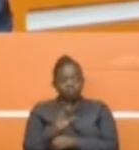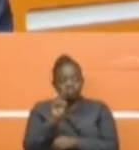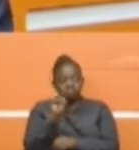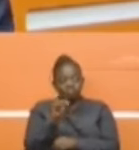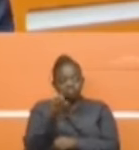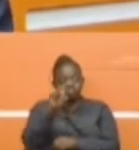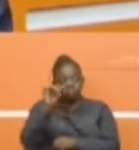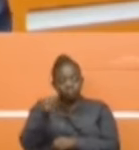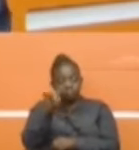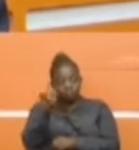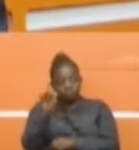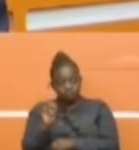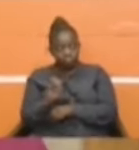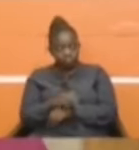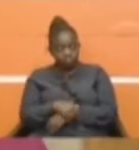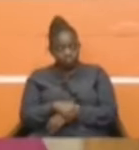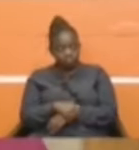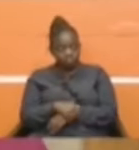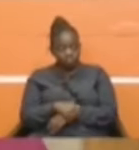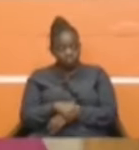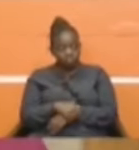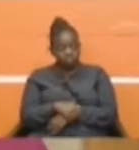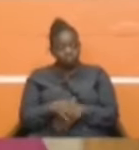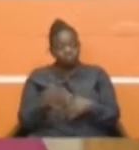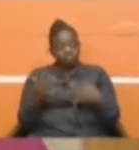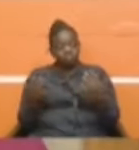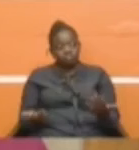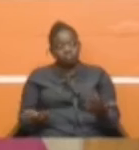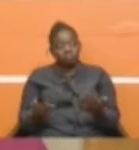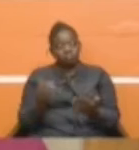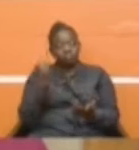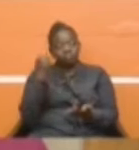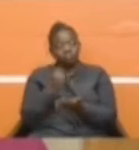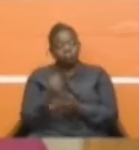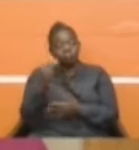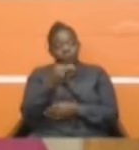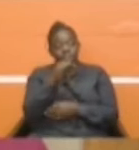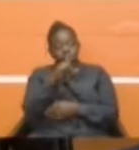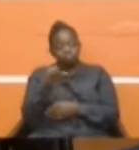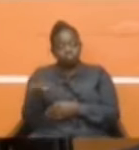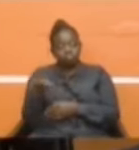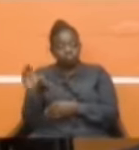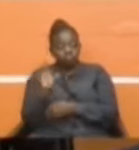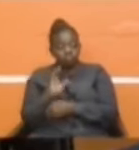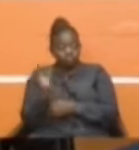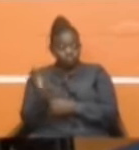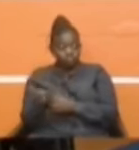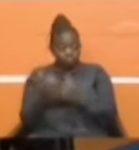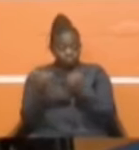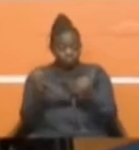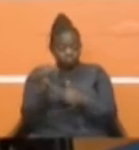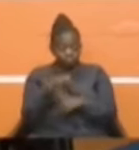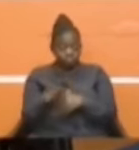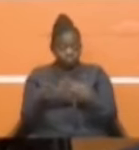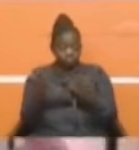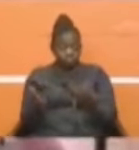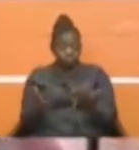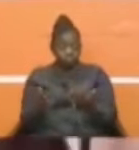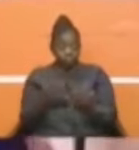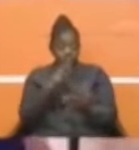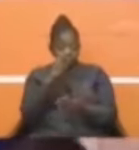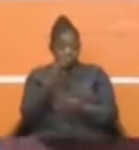Endejje Namasuba kubadde okusagambiza ku ssomero lya Bank Hill College Endejje Namasuba ng'abannaabo abeetamu bakazi okuddamu ebibuuzo